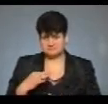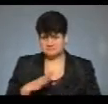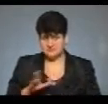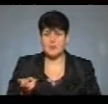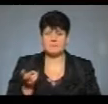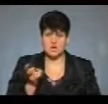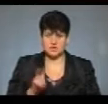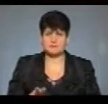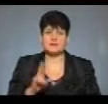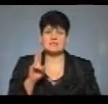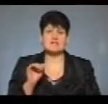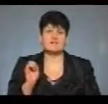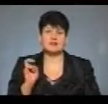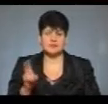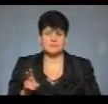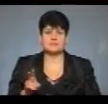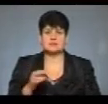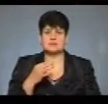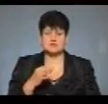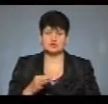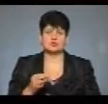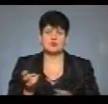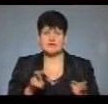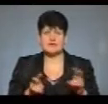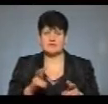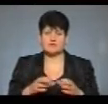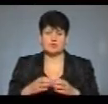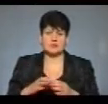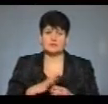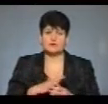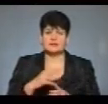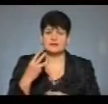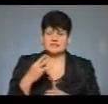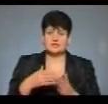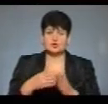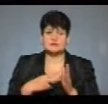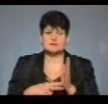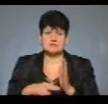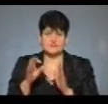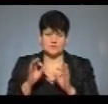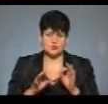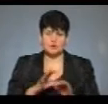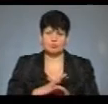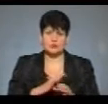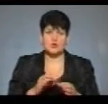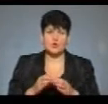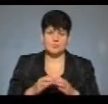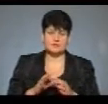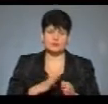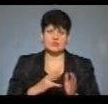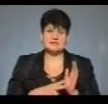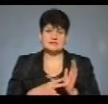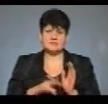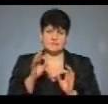Власне, ЦВК також повідомила, Центральна виборча комісія, що явка в різних громадах була від 30 до 70%. Тобто, були такі громади, де